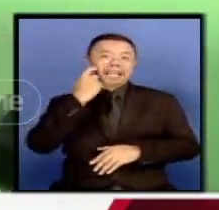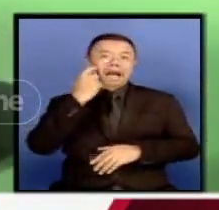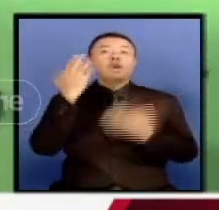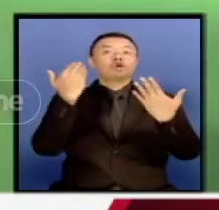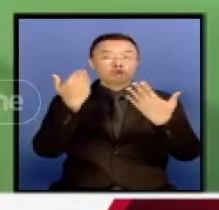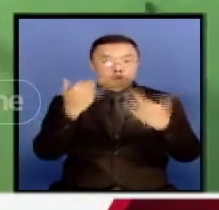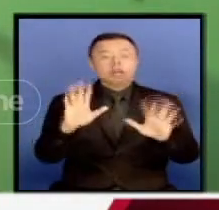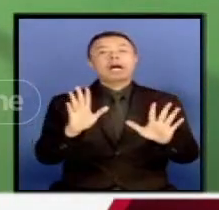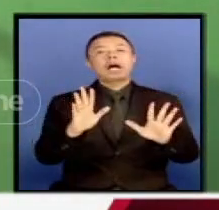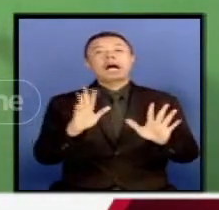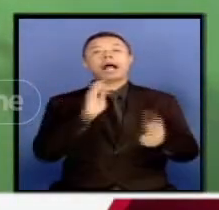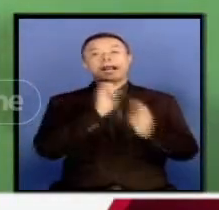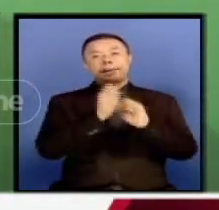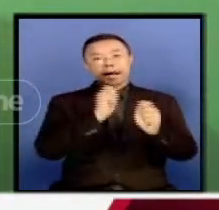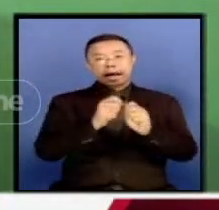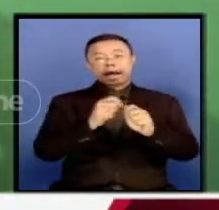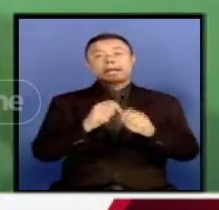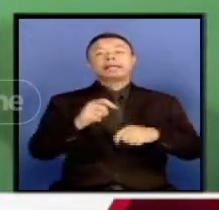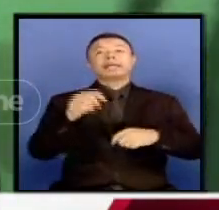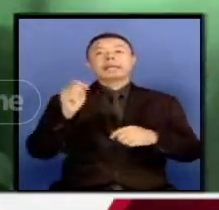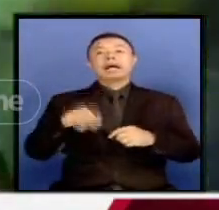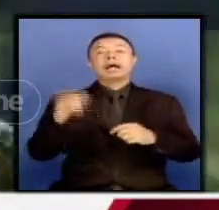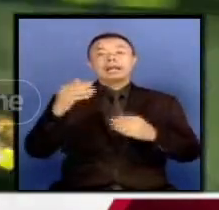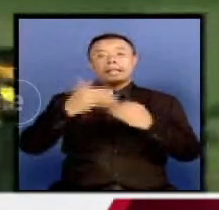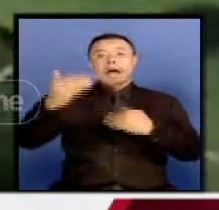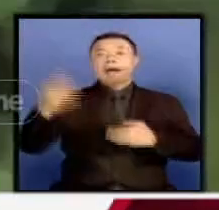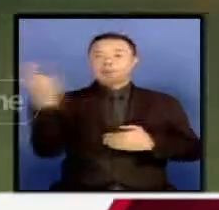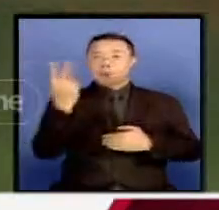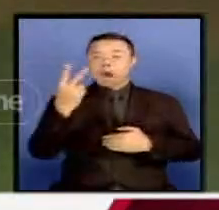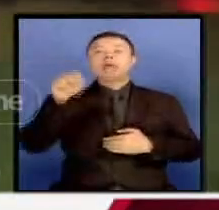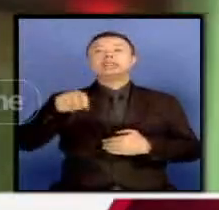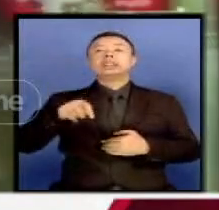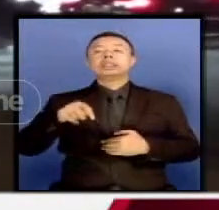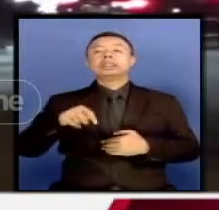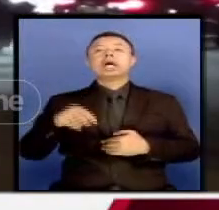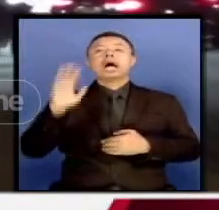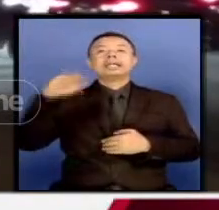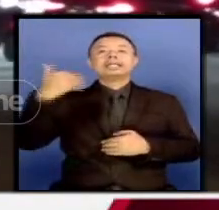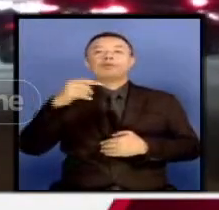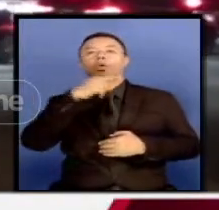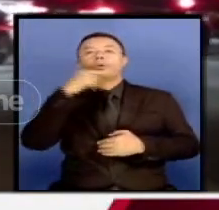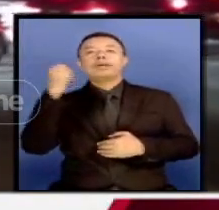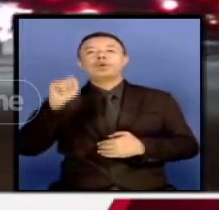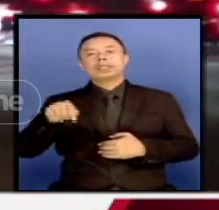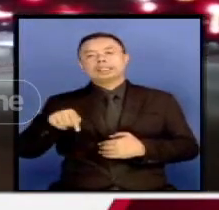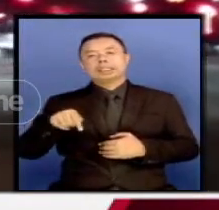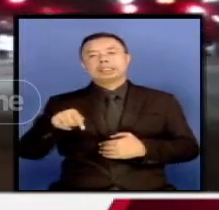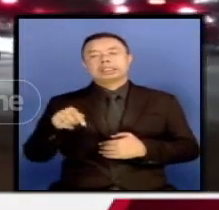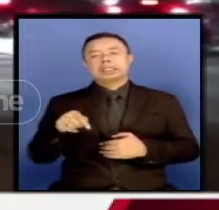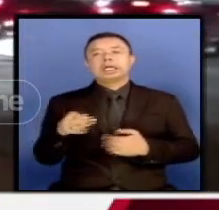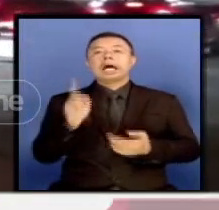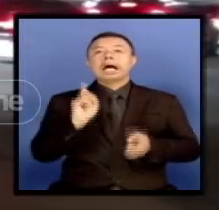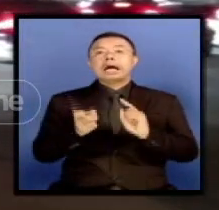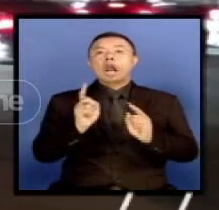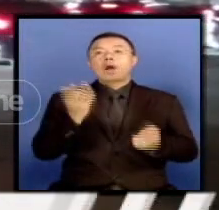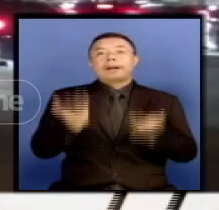setelah hari Lebaran dan pada gelombang kedua ini terjadi pada Sabtu dan Minggu ini. Jika dibandingkan